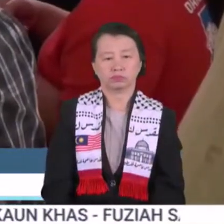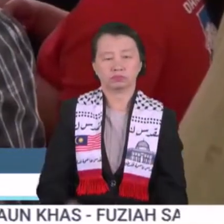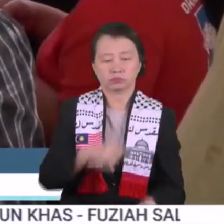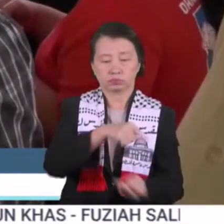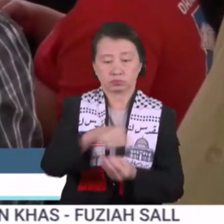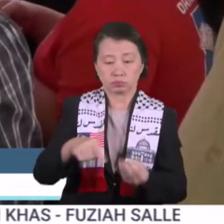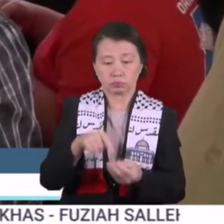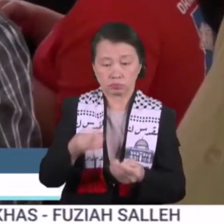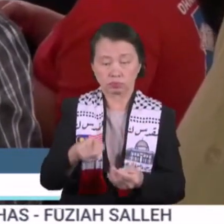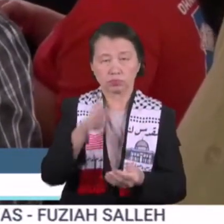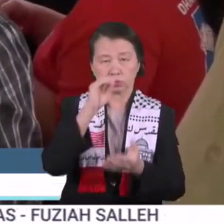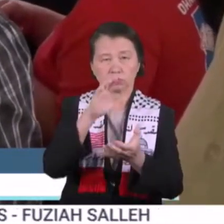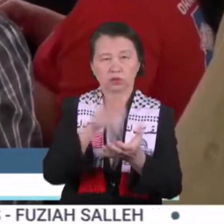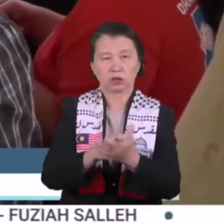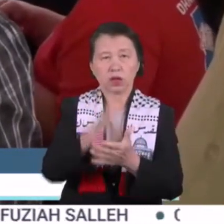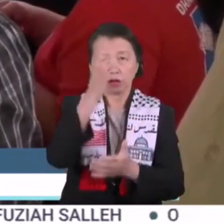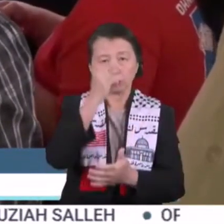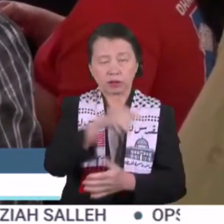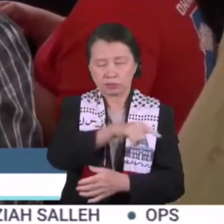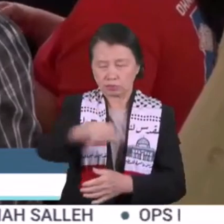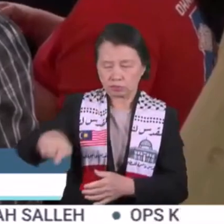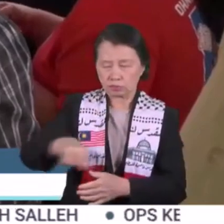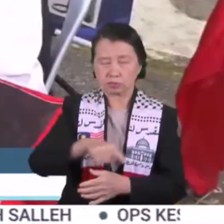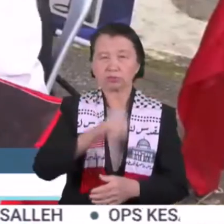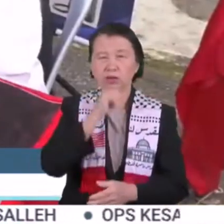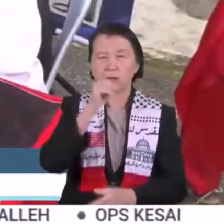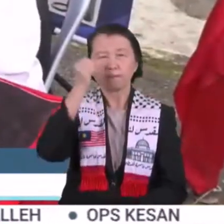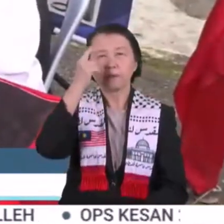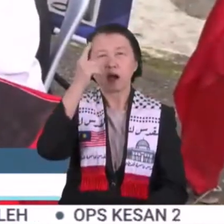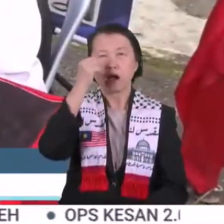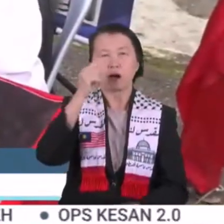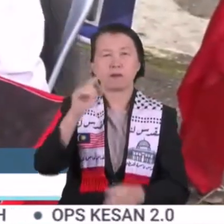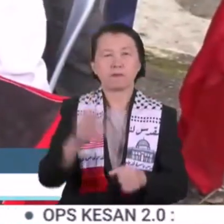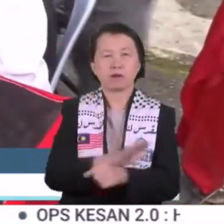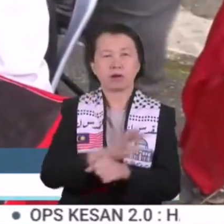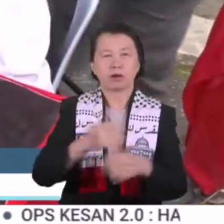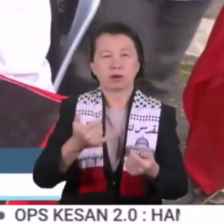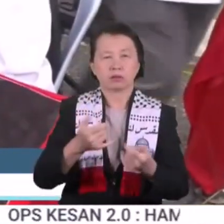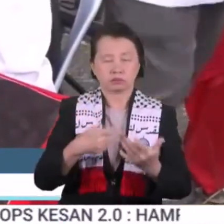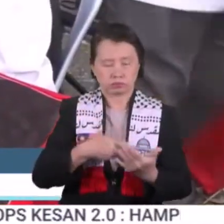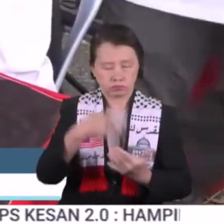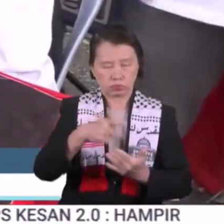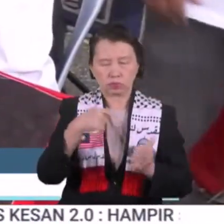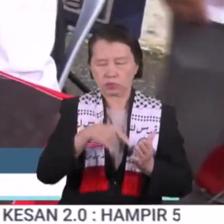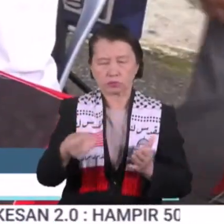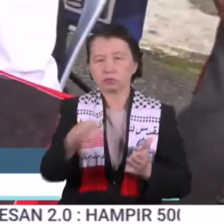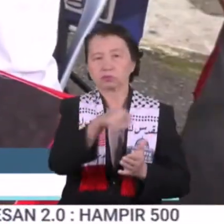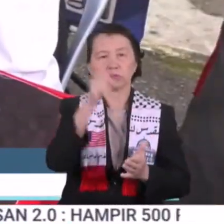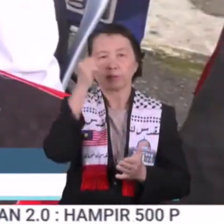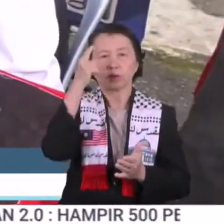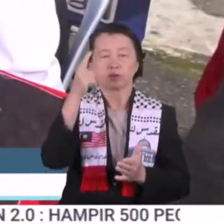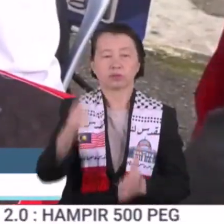Situasi itu dipercayai terjadi kerana masih ramai yang tidak memahami sepenuhnya inisiatif tersebut.